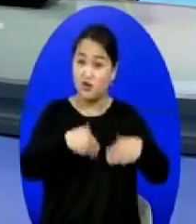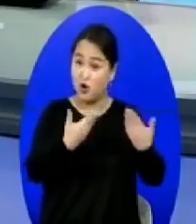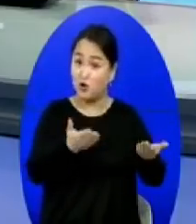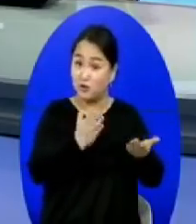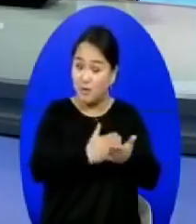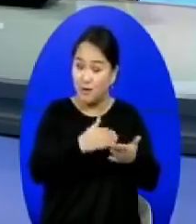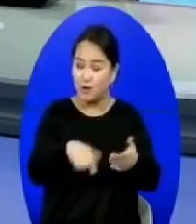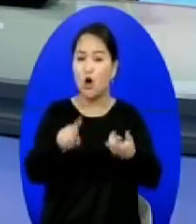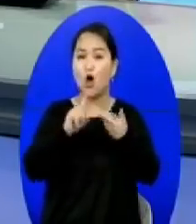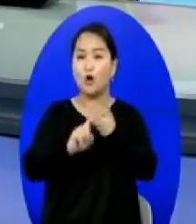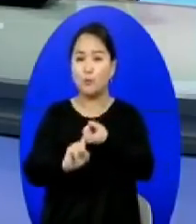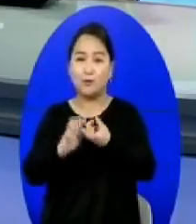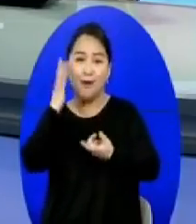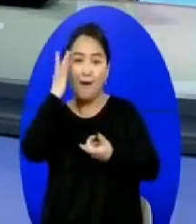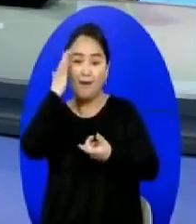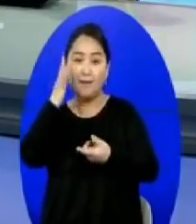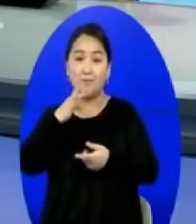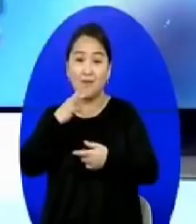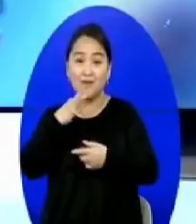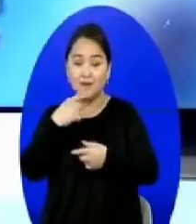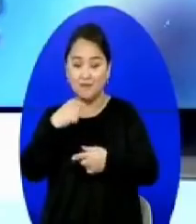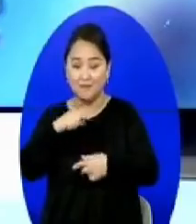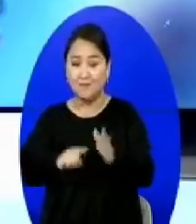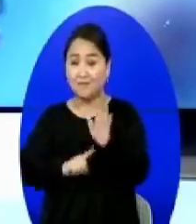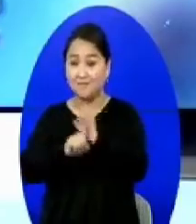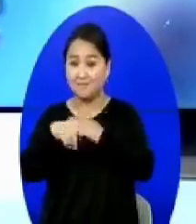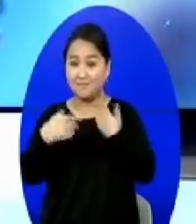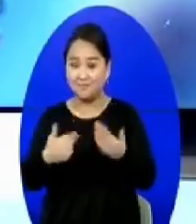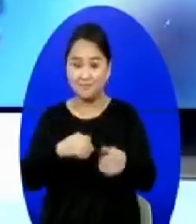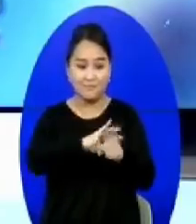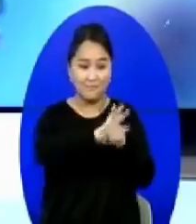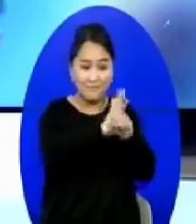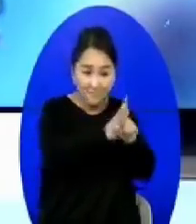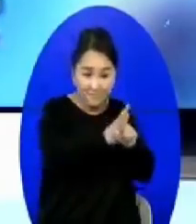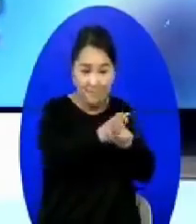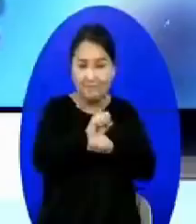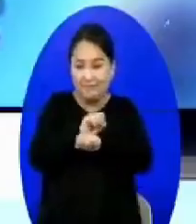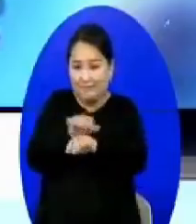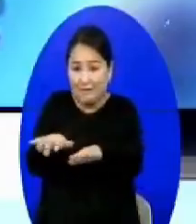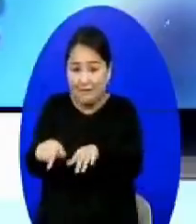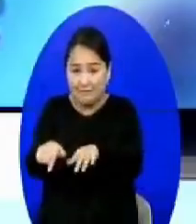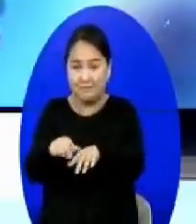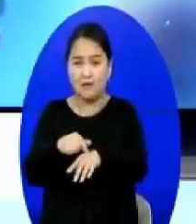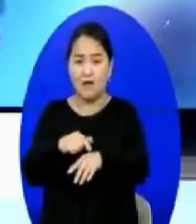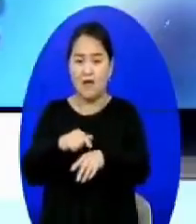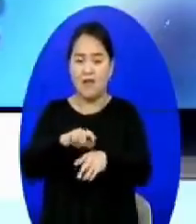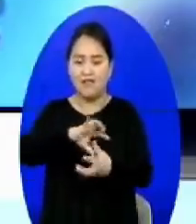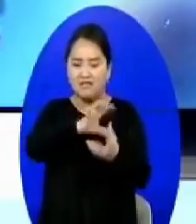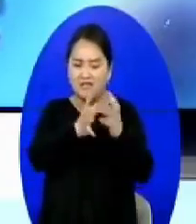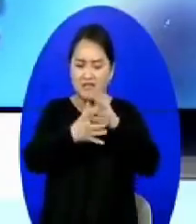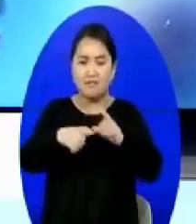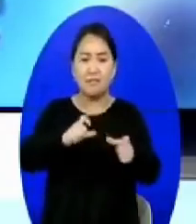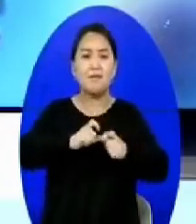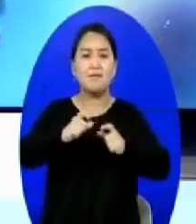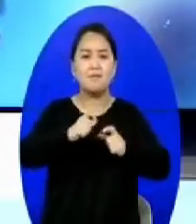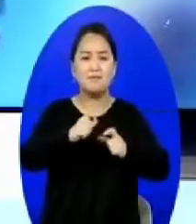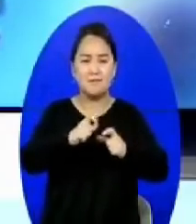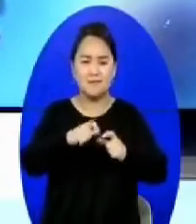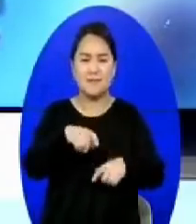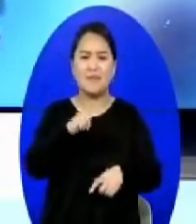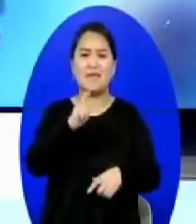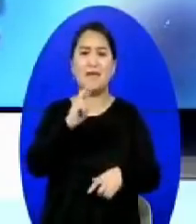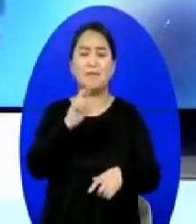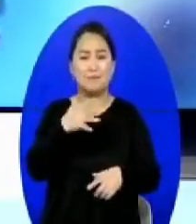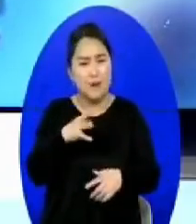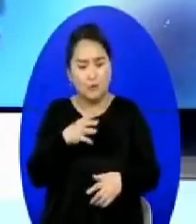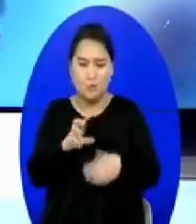мэдээллийг гадаад мэдээний эхэнд үзүүлээ. За COVID-19-ийн тархалтаас улбаалаад дэлхийн эдийн засаг хямрахгүй гэдэг юм болгоомжлол бол олон улсад бий болсон.